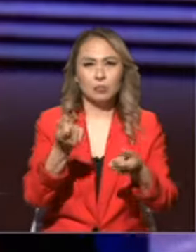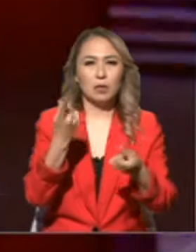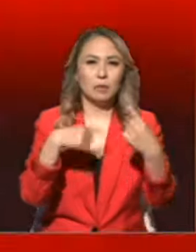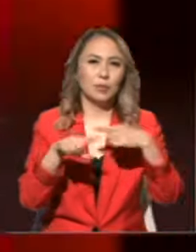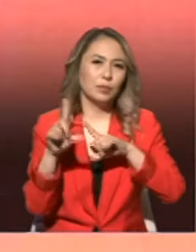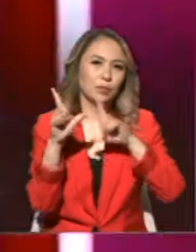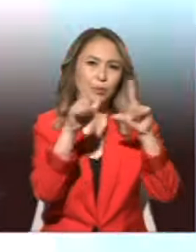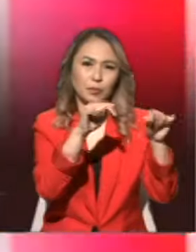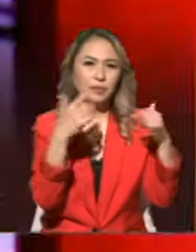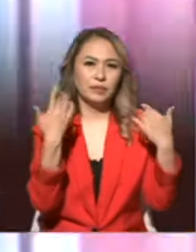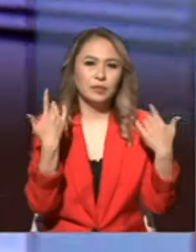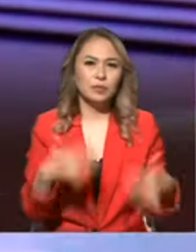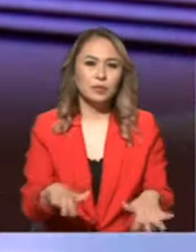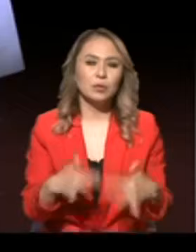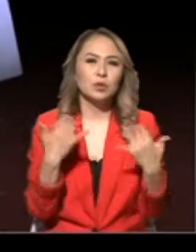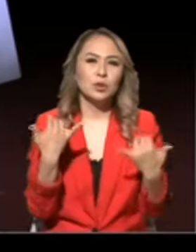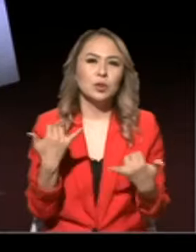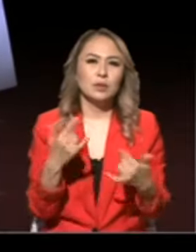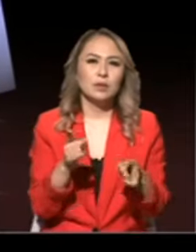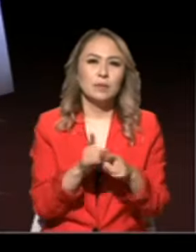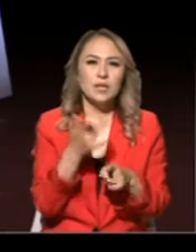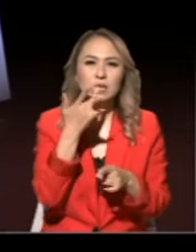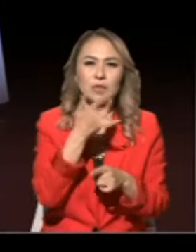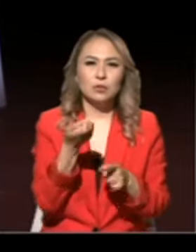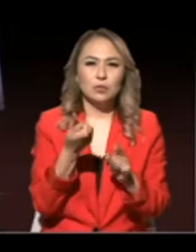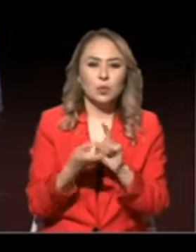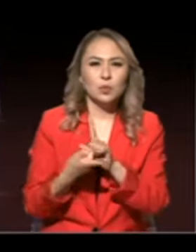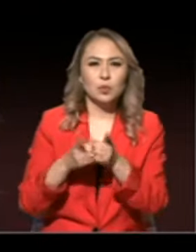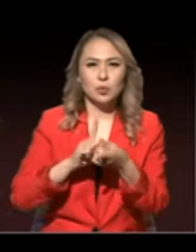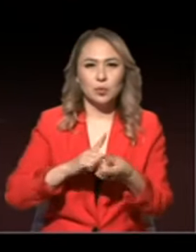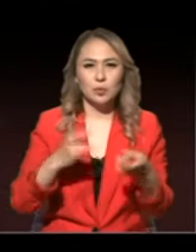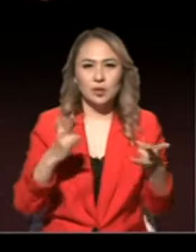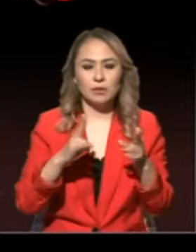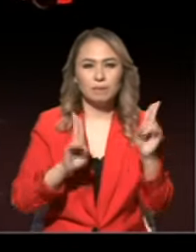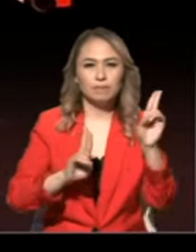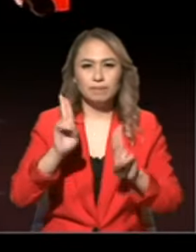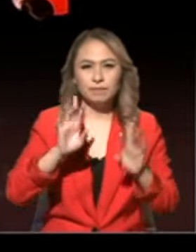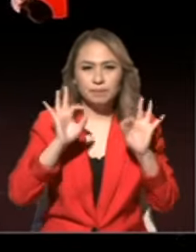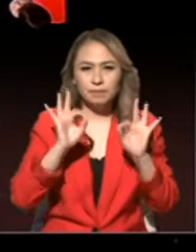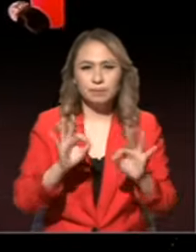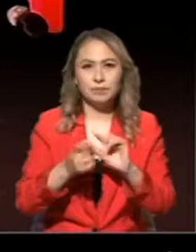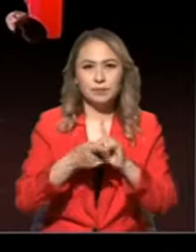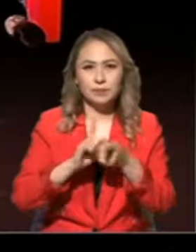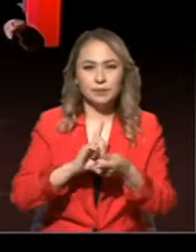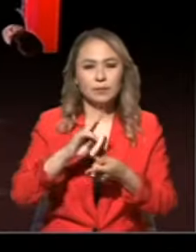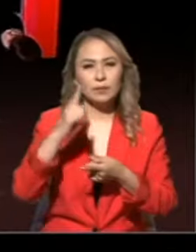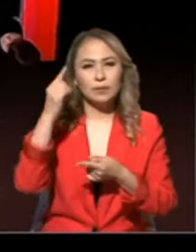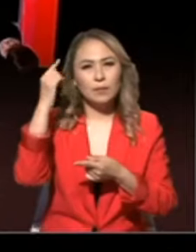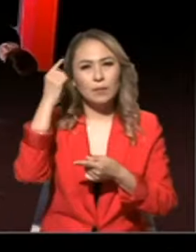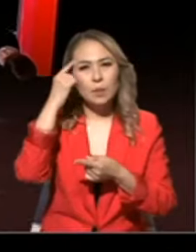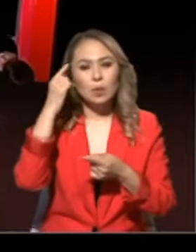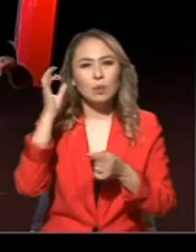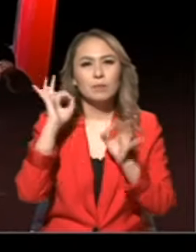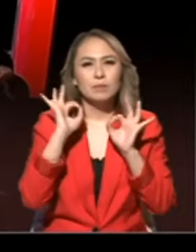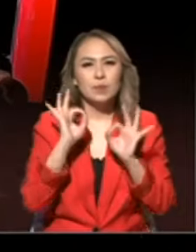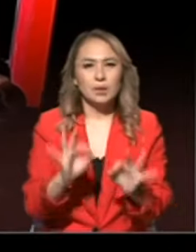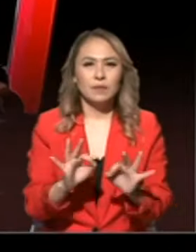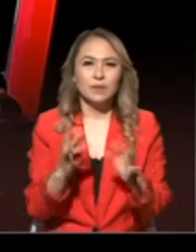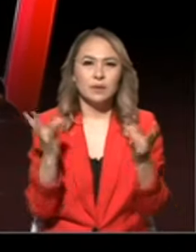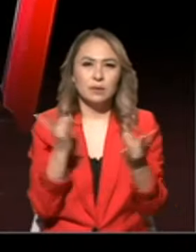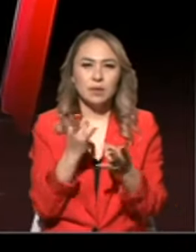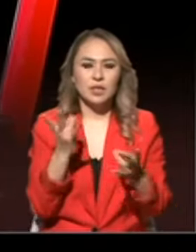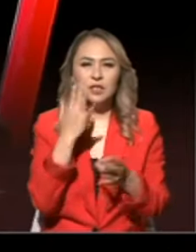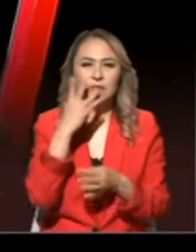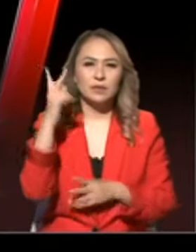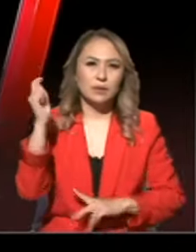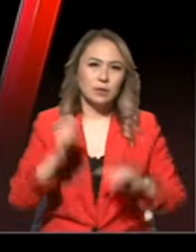кетті. Яғни, біз саясатты өзгертуіміз керек. Яғни, сана сезімді өзгертуіміз керек. Біз бүгінгі күні шетелдегі